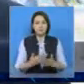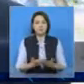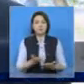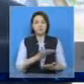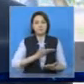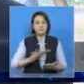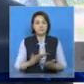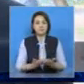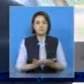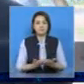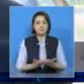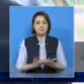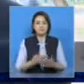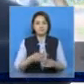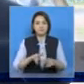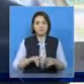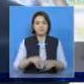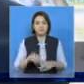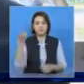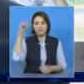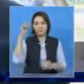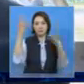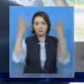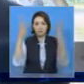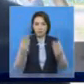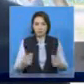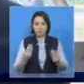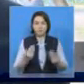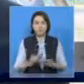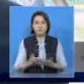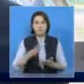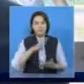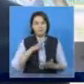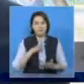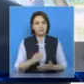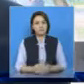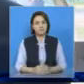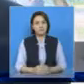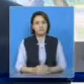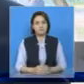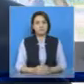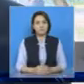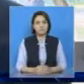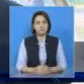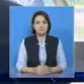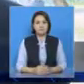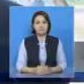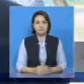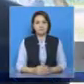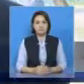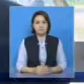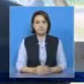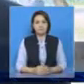болашағымыз осы ұлы жеңісінің мұрагерлері болып табылады. Сол себептен енді осы